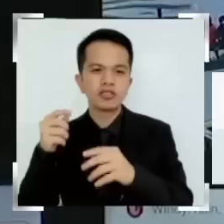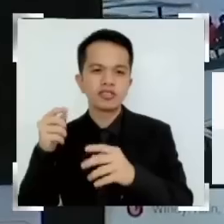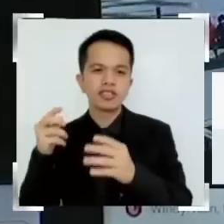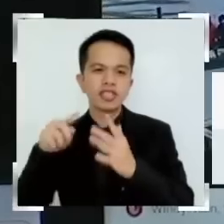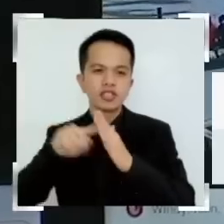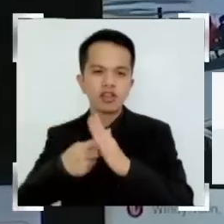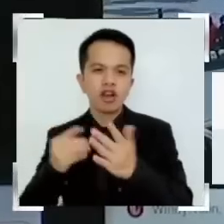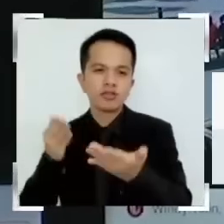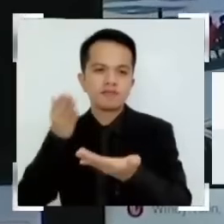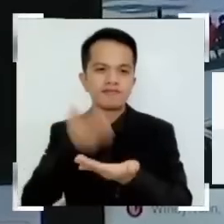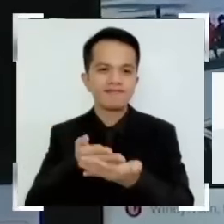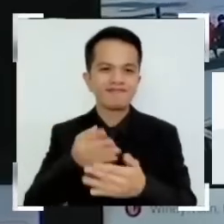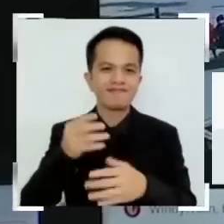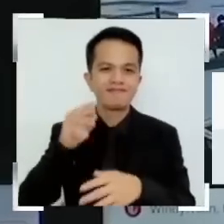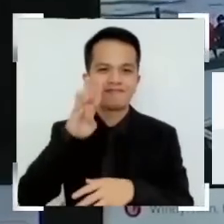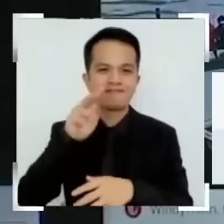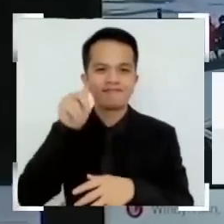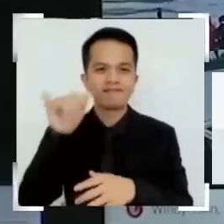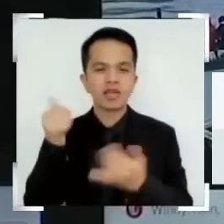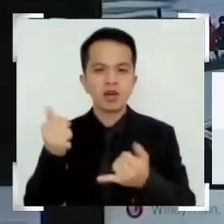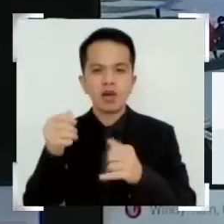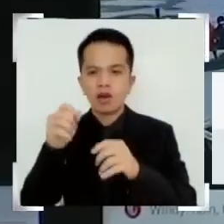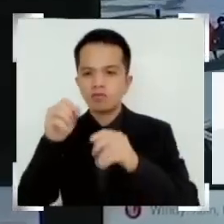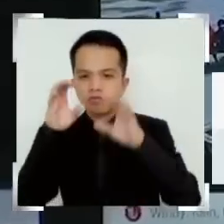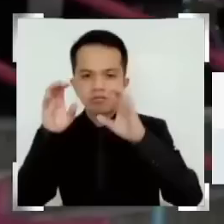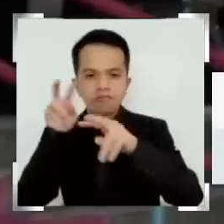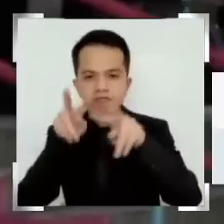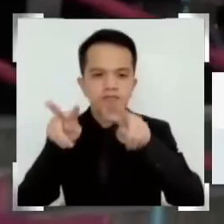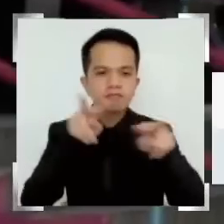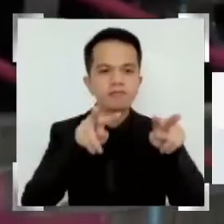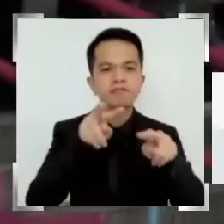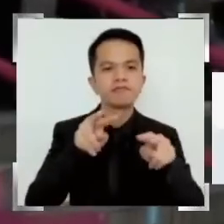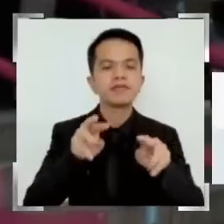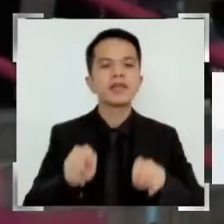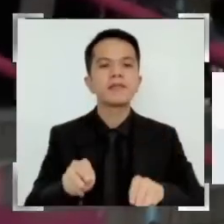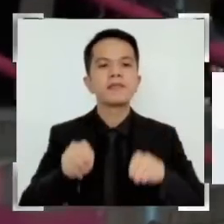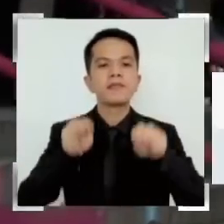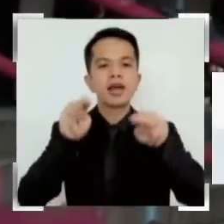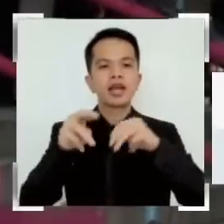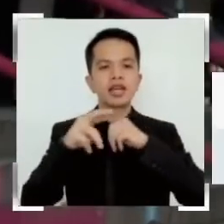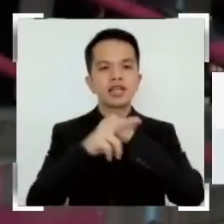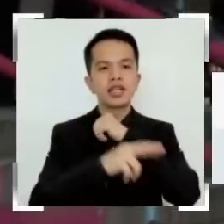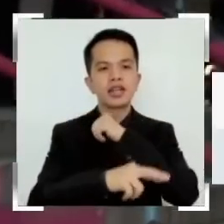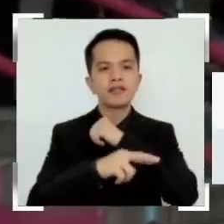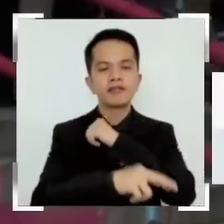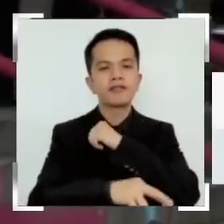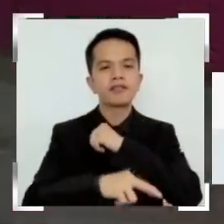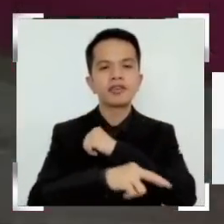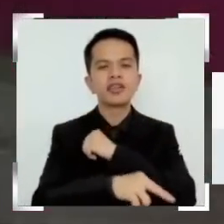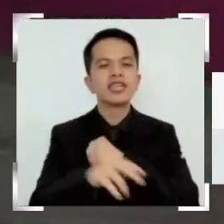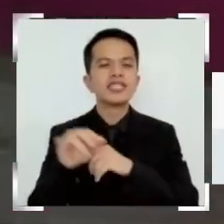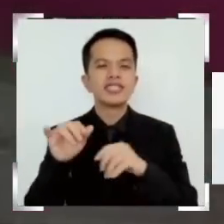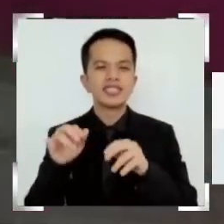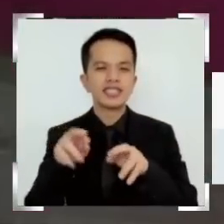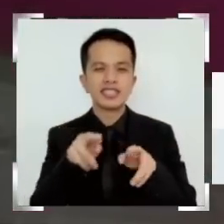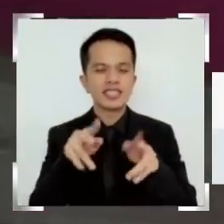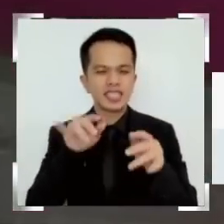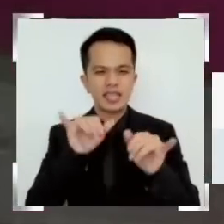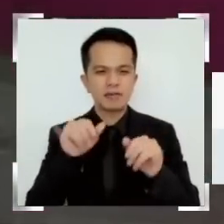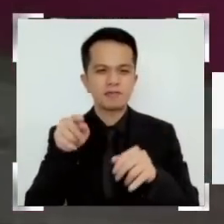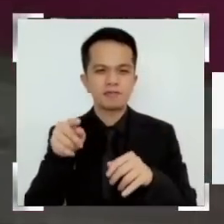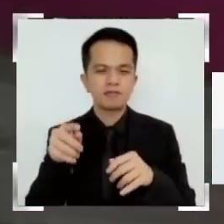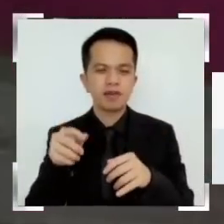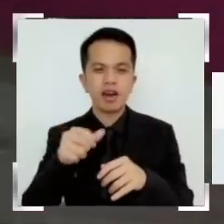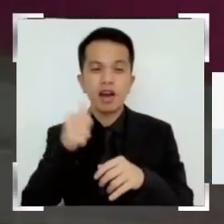lang, binabantayan na nila ang sitwasyon sa Marikina River. Nakahanda na rin ang ilang eskwelahan at gymnasium na magsisilbing